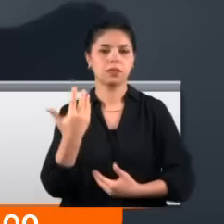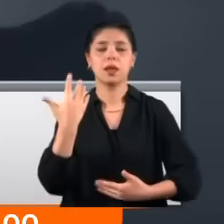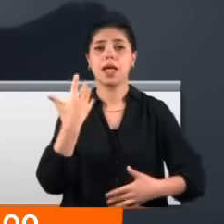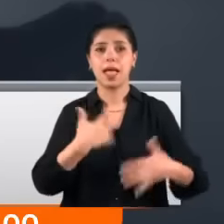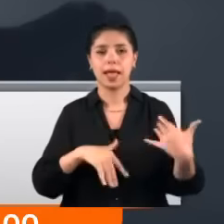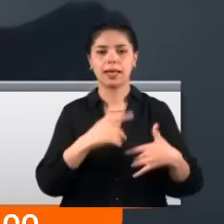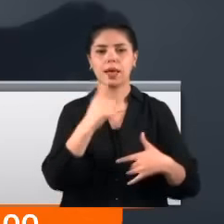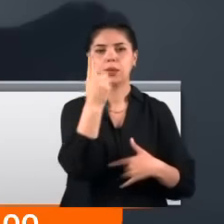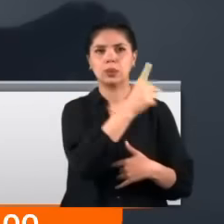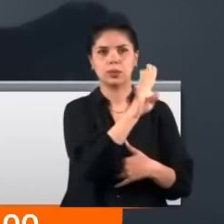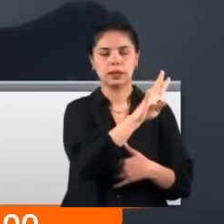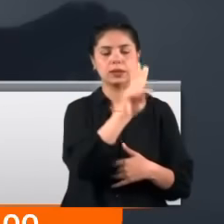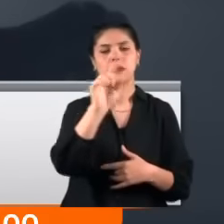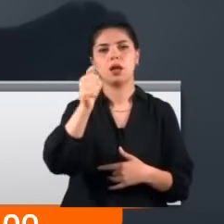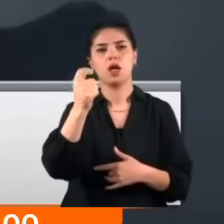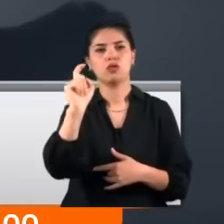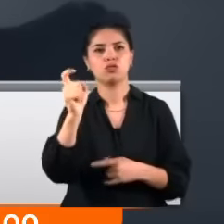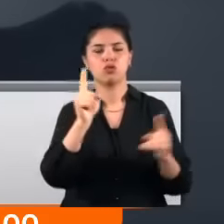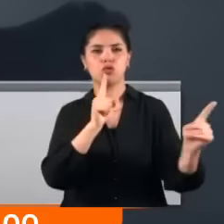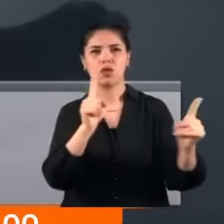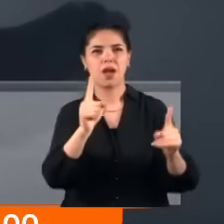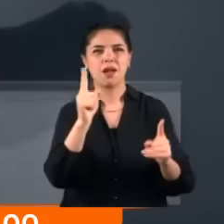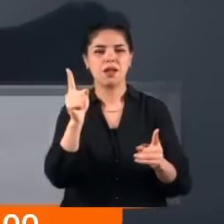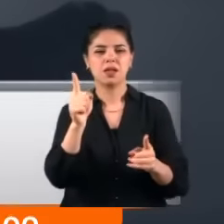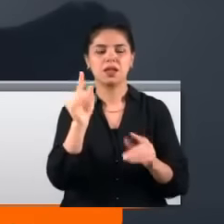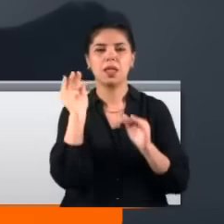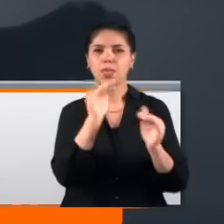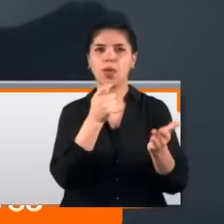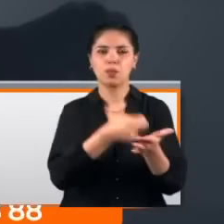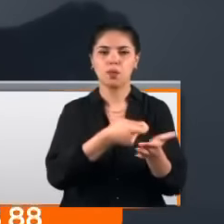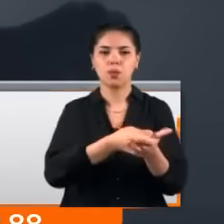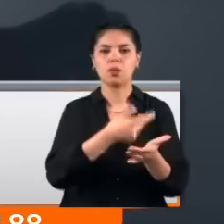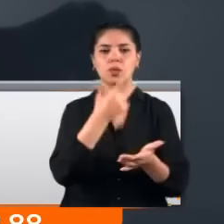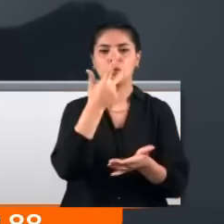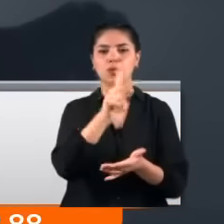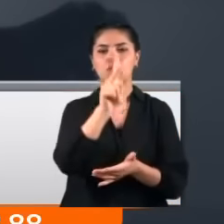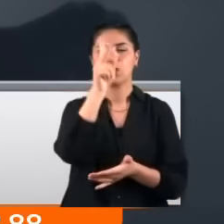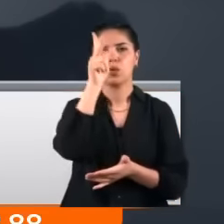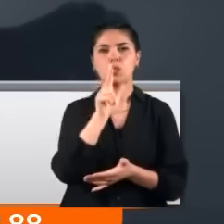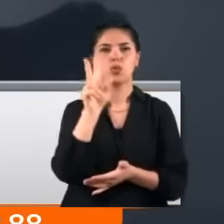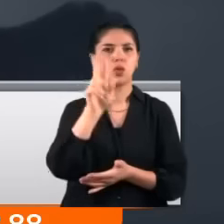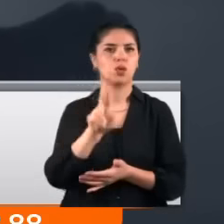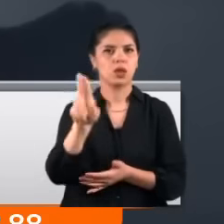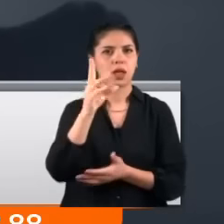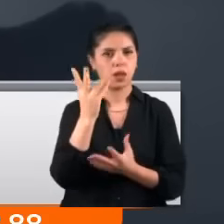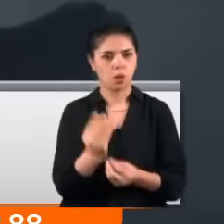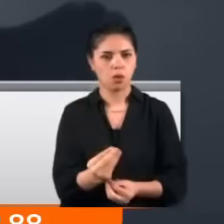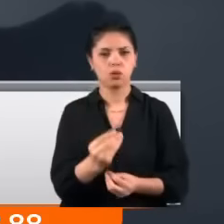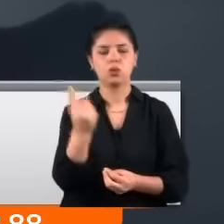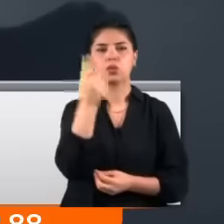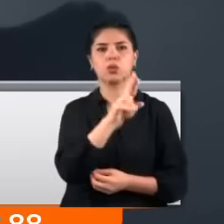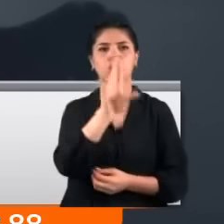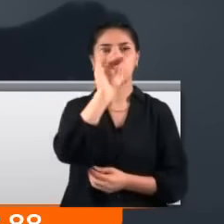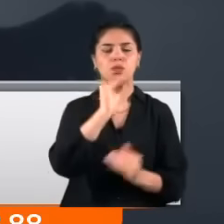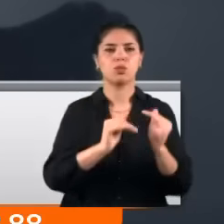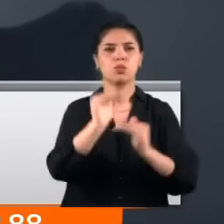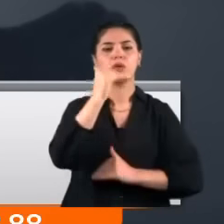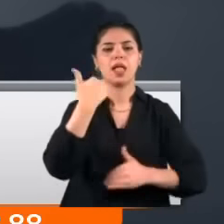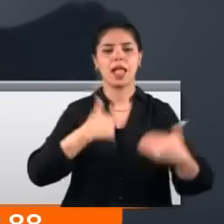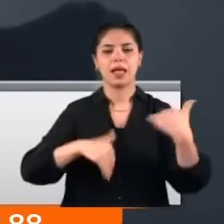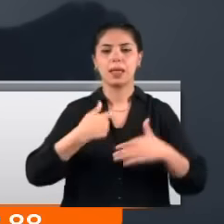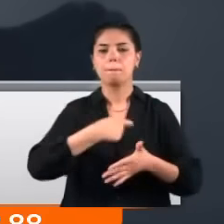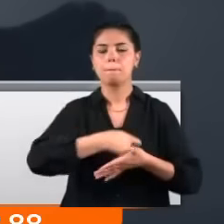oranı %40'la 69 arası olanlara yapılan destek ödemesi 3337 liraya, %70 ve üzeri